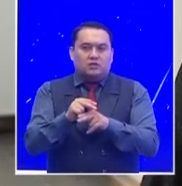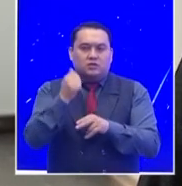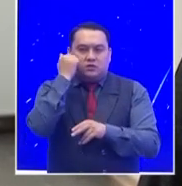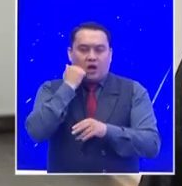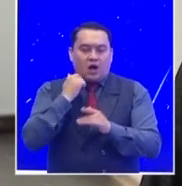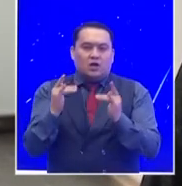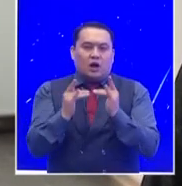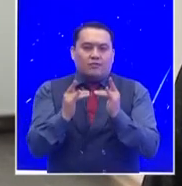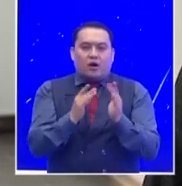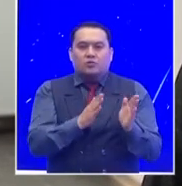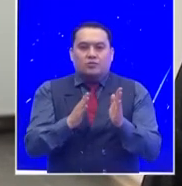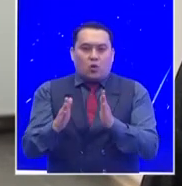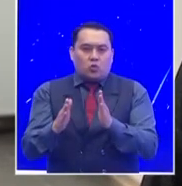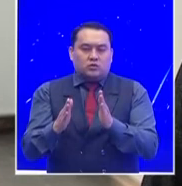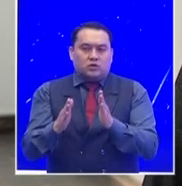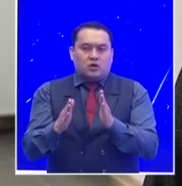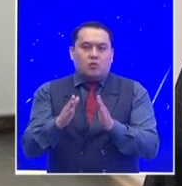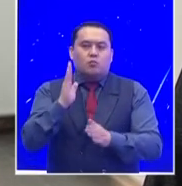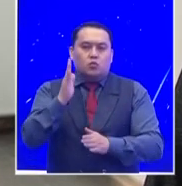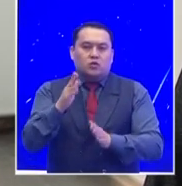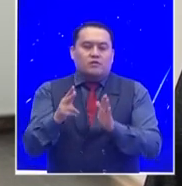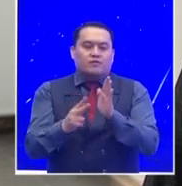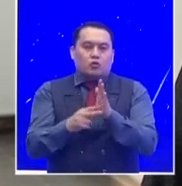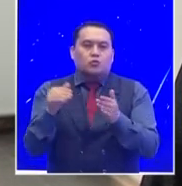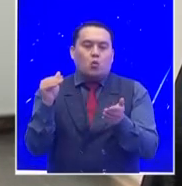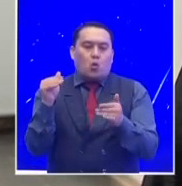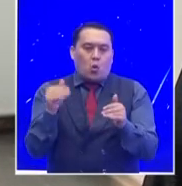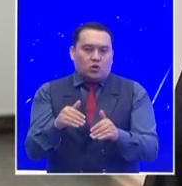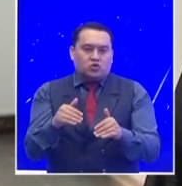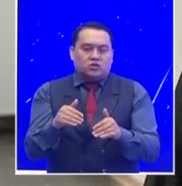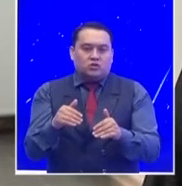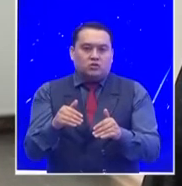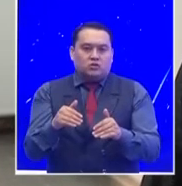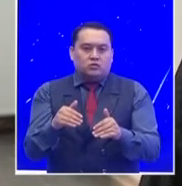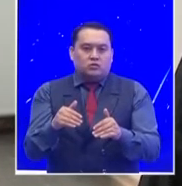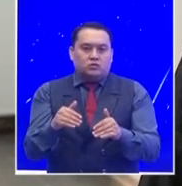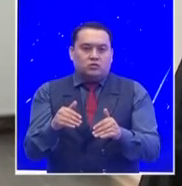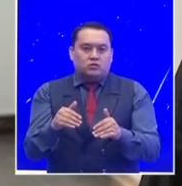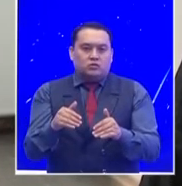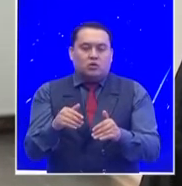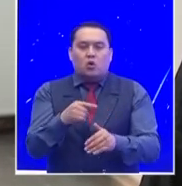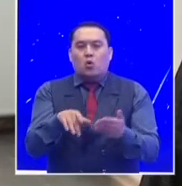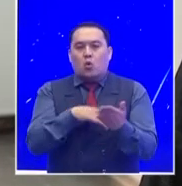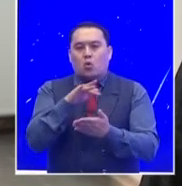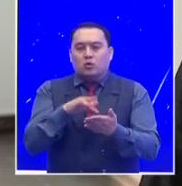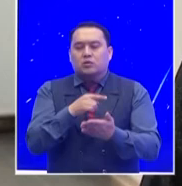общежития. Обеспечены будут 8 колледжей города Талдыкурган